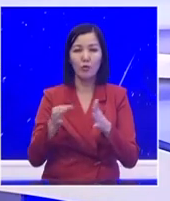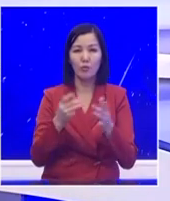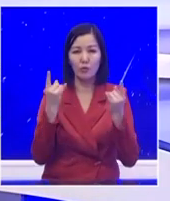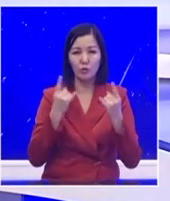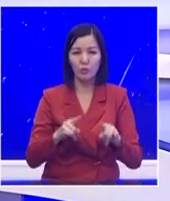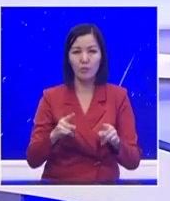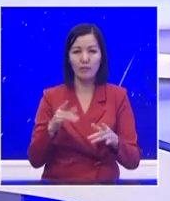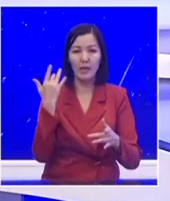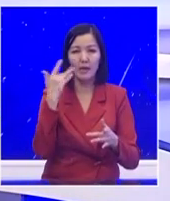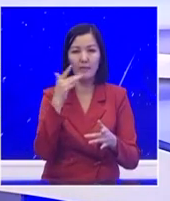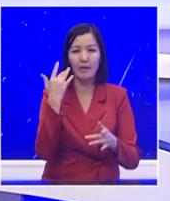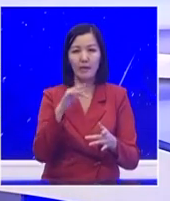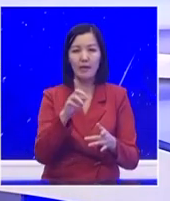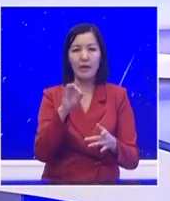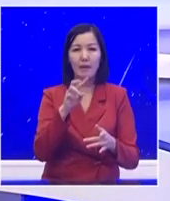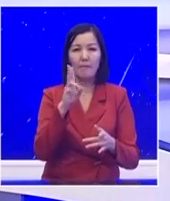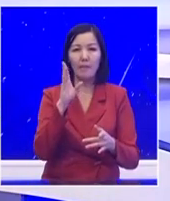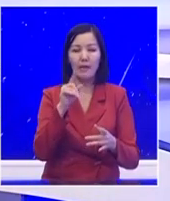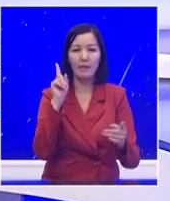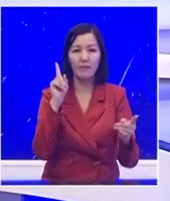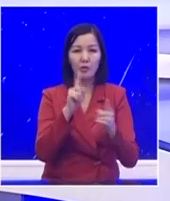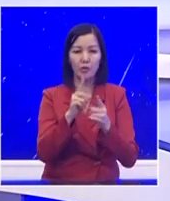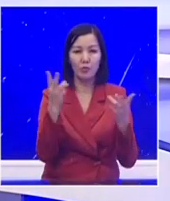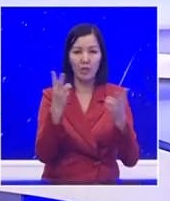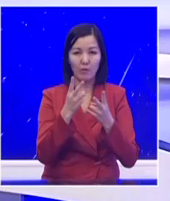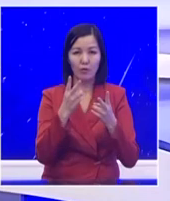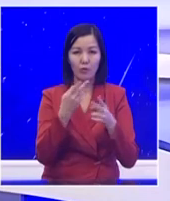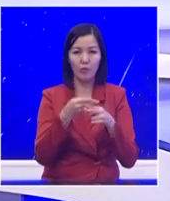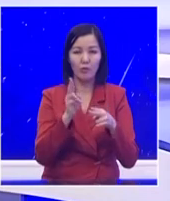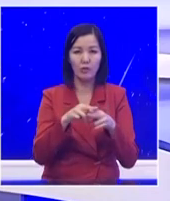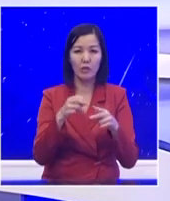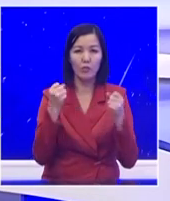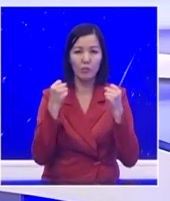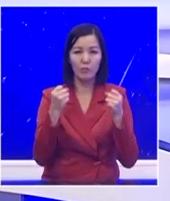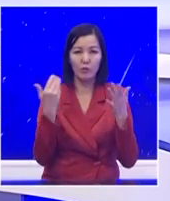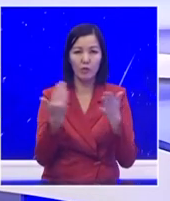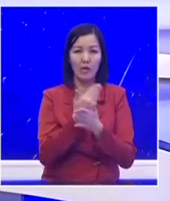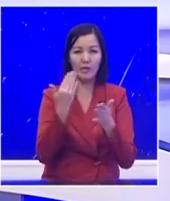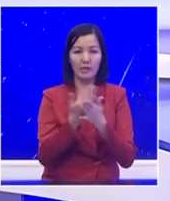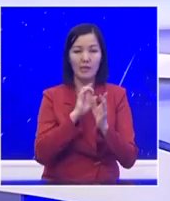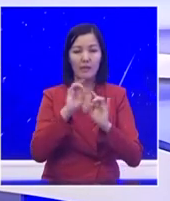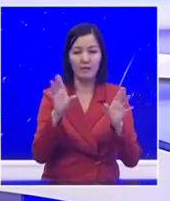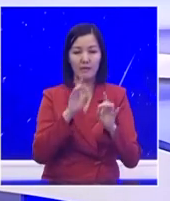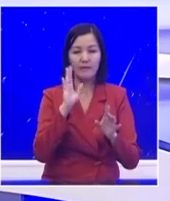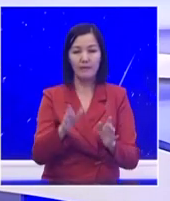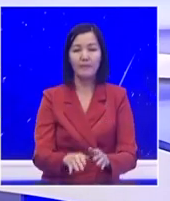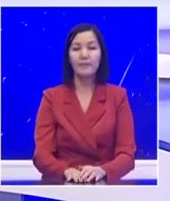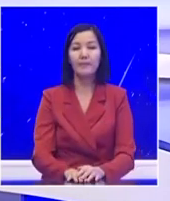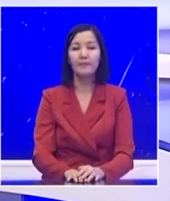күні американдық Дмитриус Баллардпен рингке шығу керек болатын. Осы және өзге де спорт жаңалықтары келесі